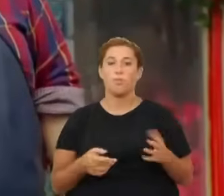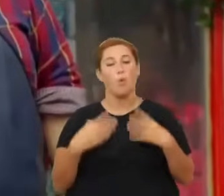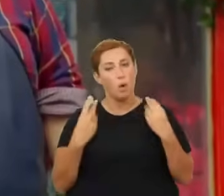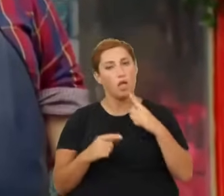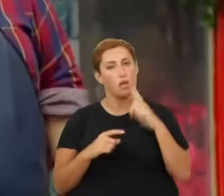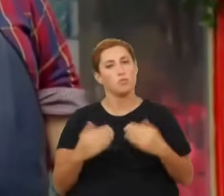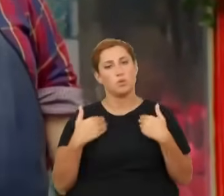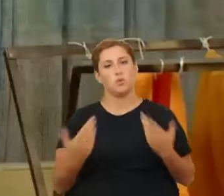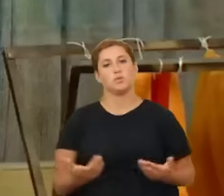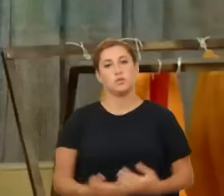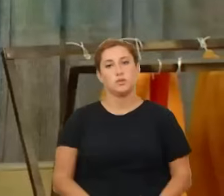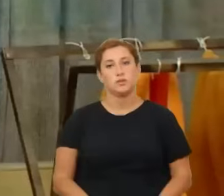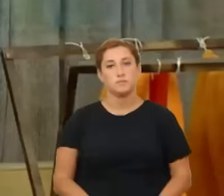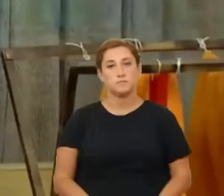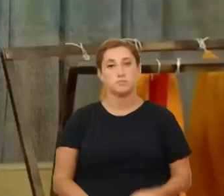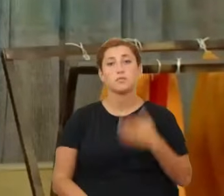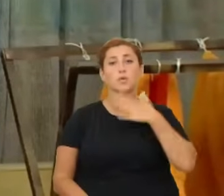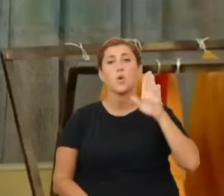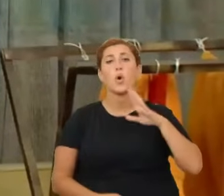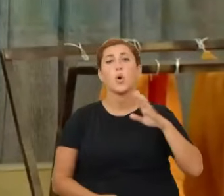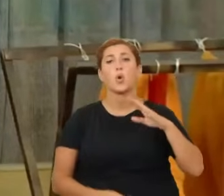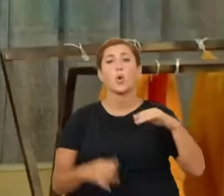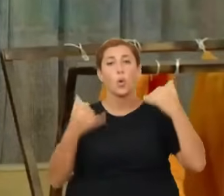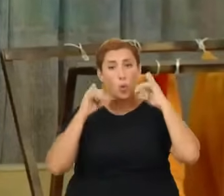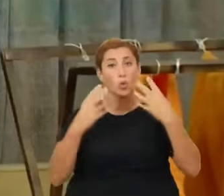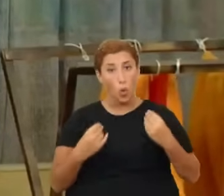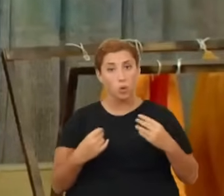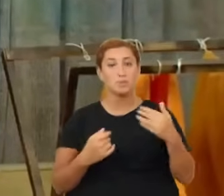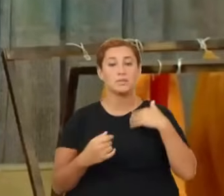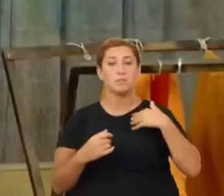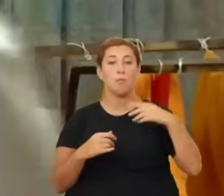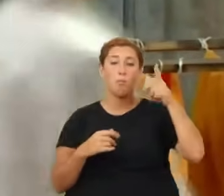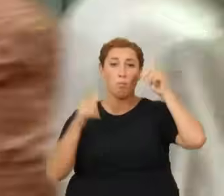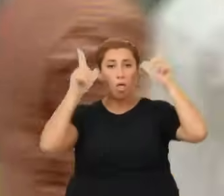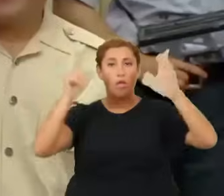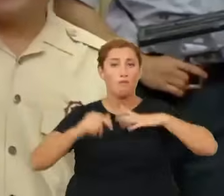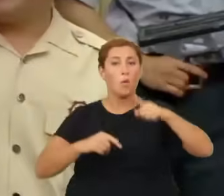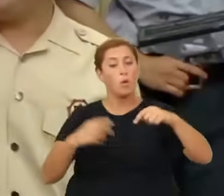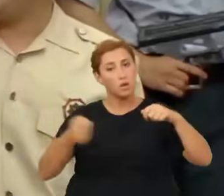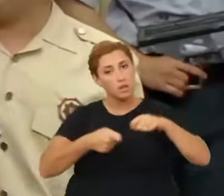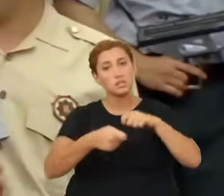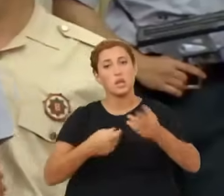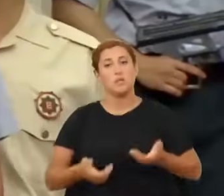olur başkomiserim, memnun olur ya. Yok komiserim, koyun olur mu ya? Bizim ineği yatıralım, keselim.